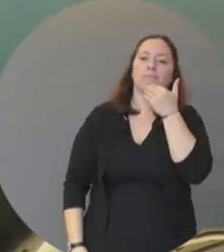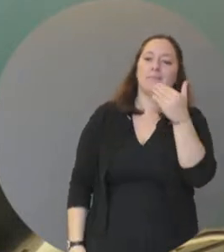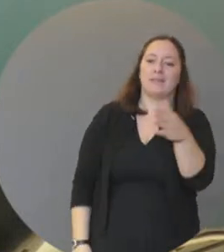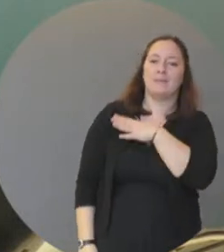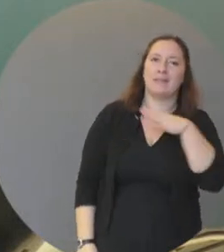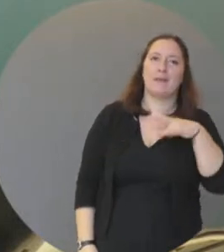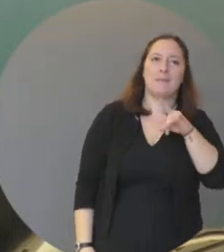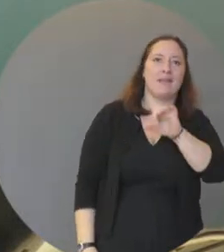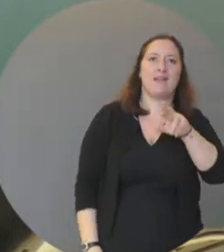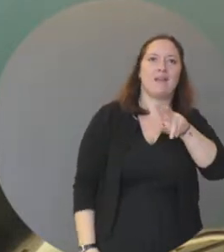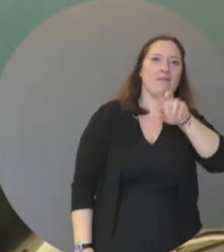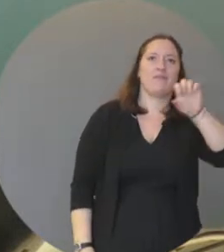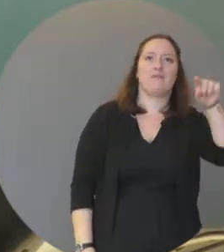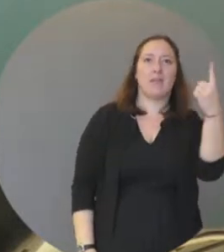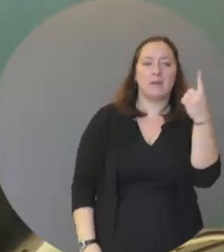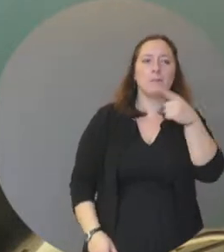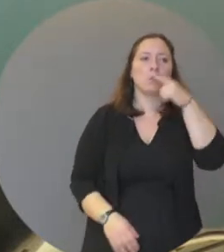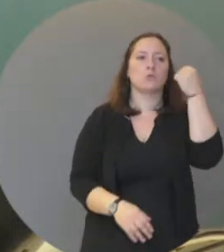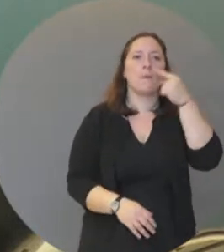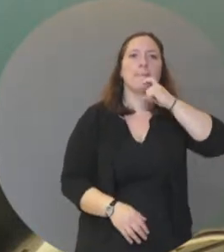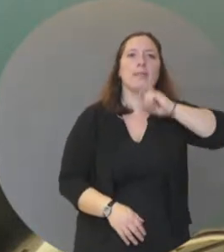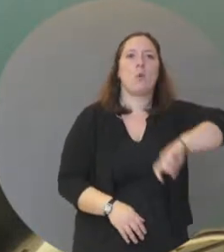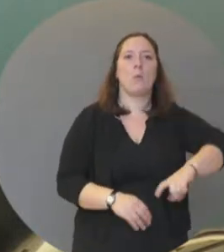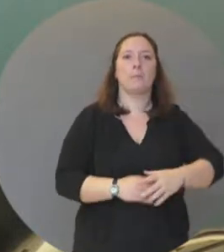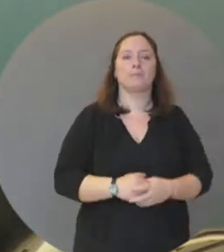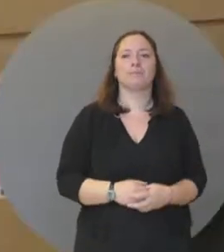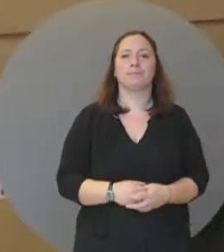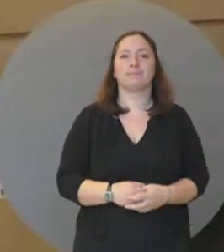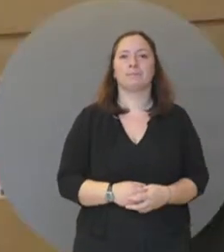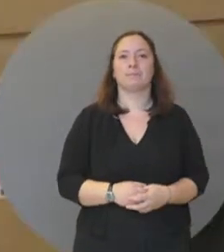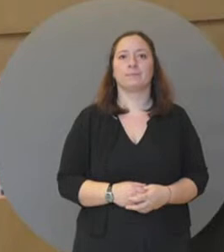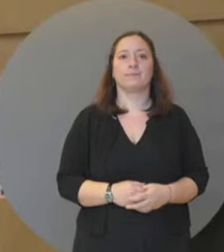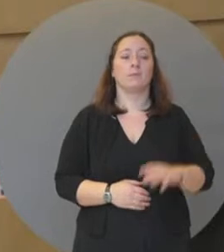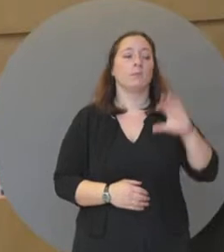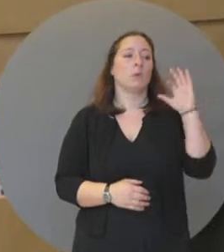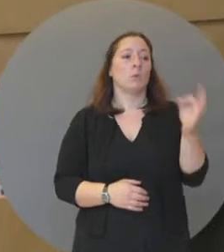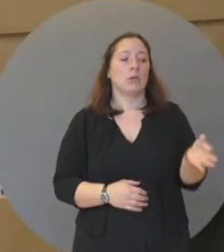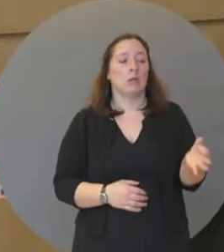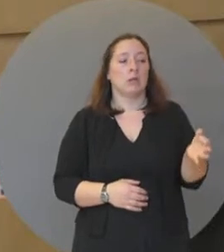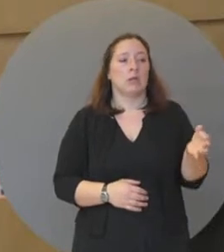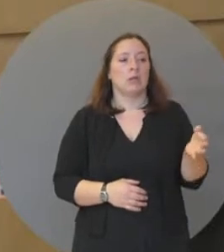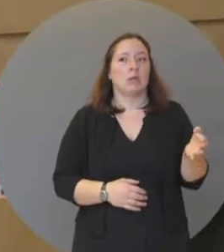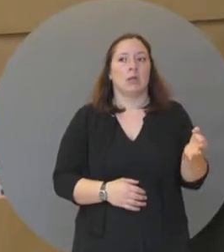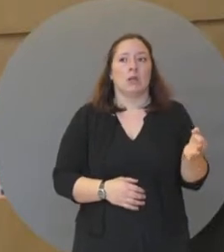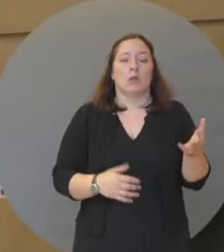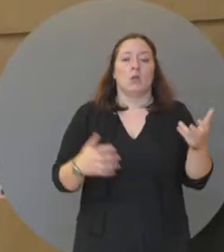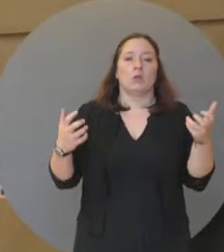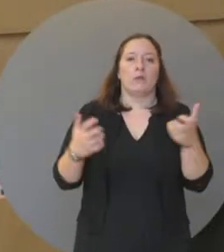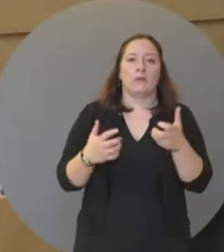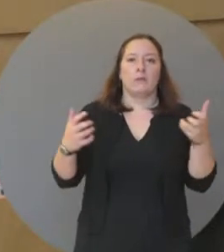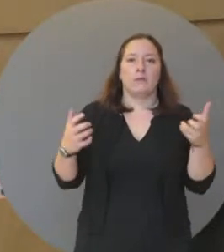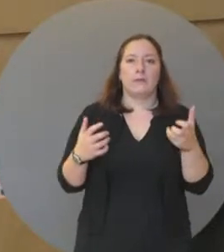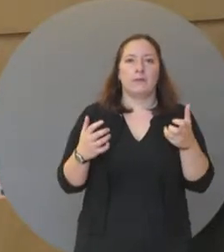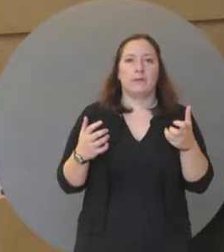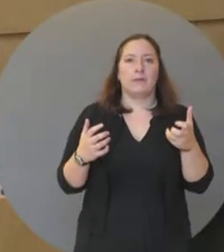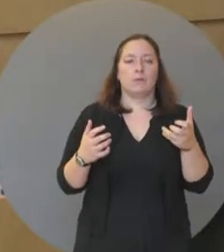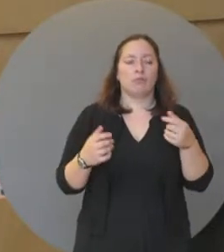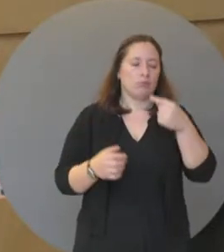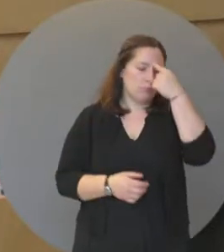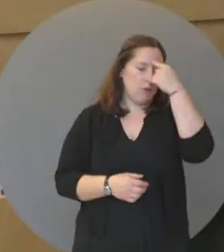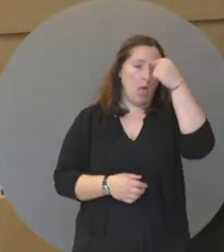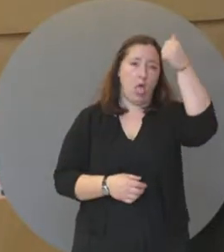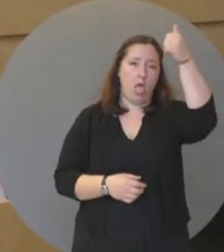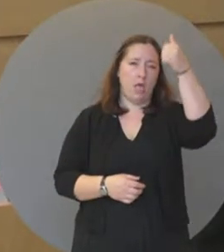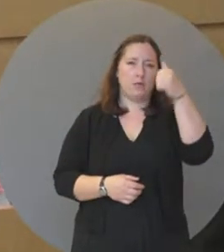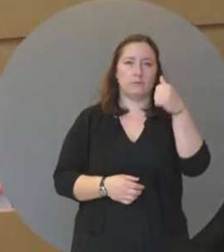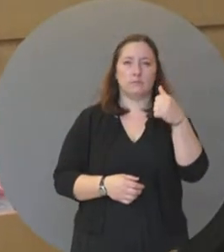Hervé monsieur métaux je souhaite quand même relever au moins un des points sur cette